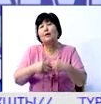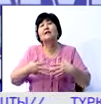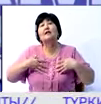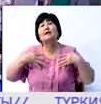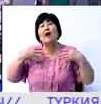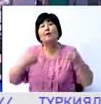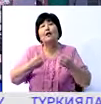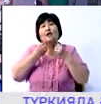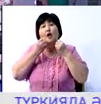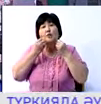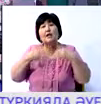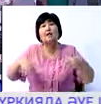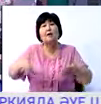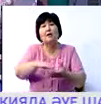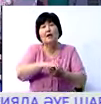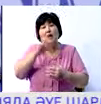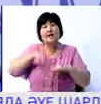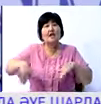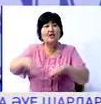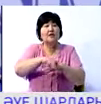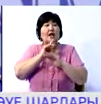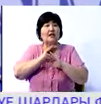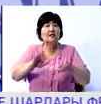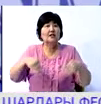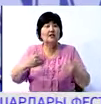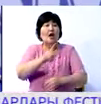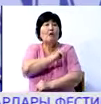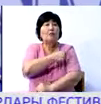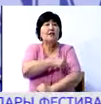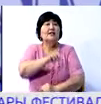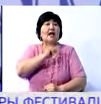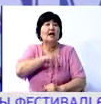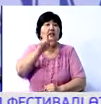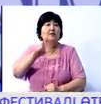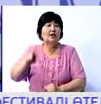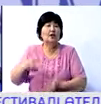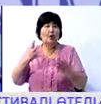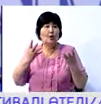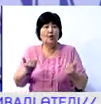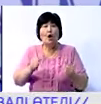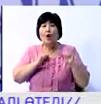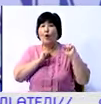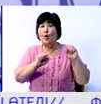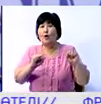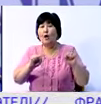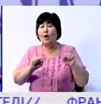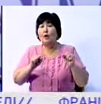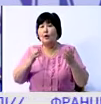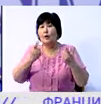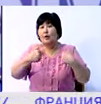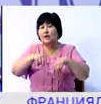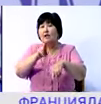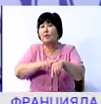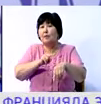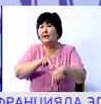амандық, береке бірлік, елімізге тыныштық тілеймін. Медицина қызметкерлерінің күні, мынау құқық қорғау органдары, полиция